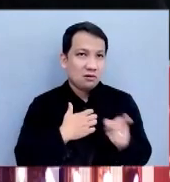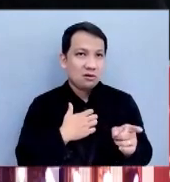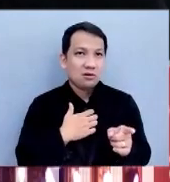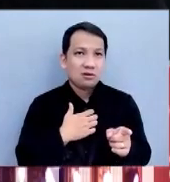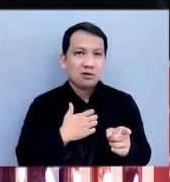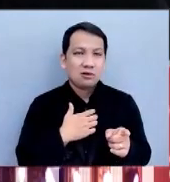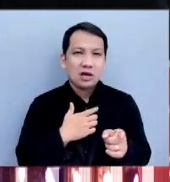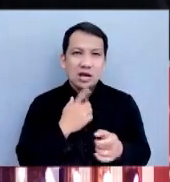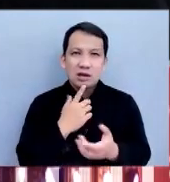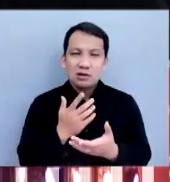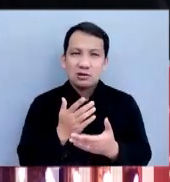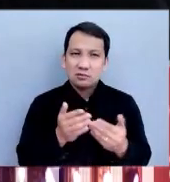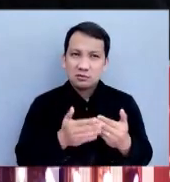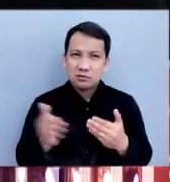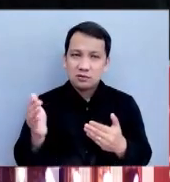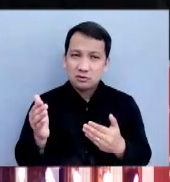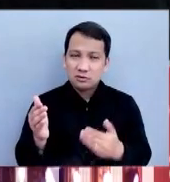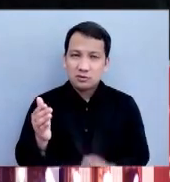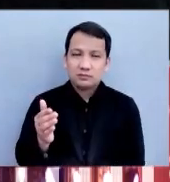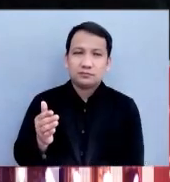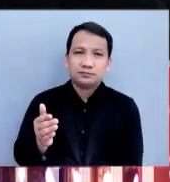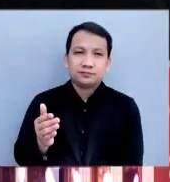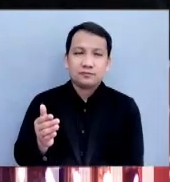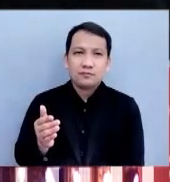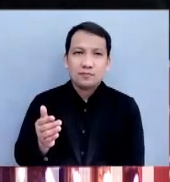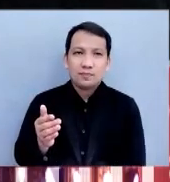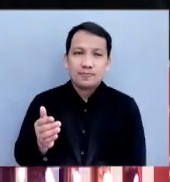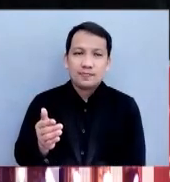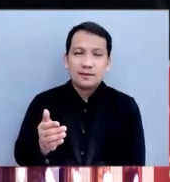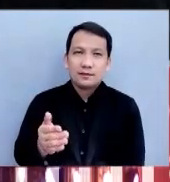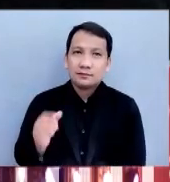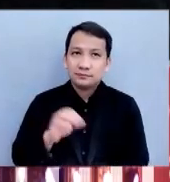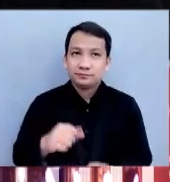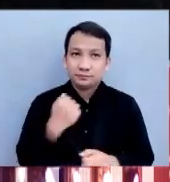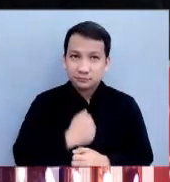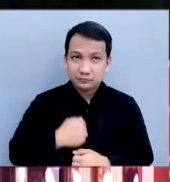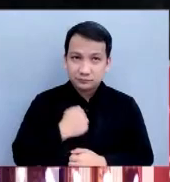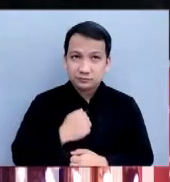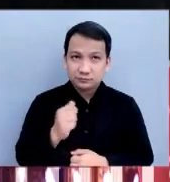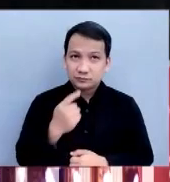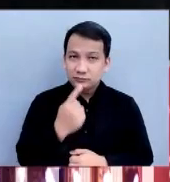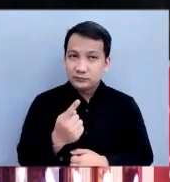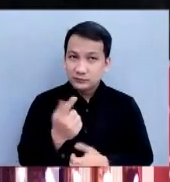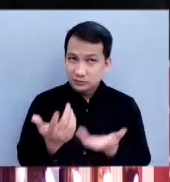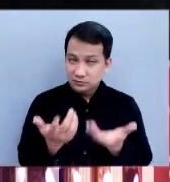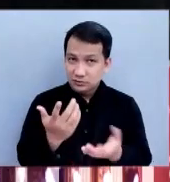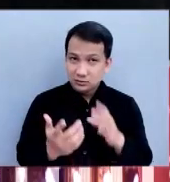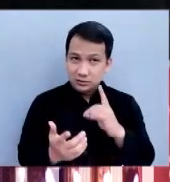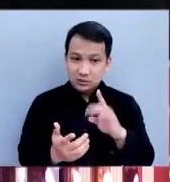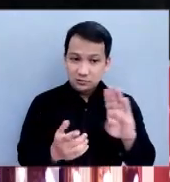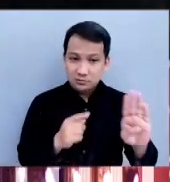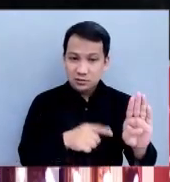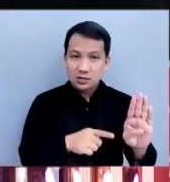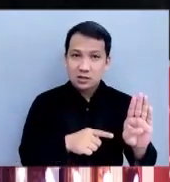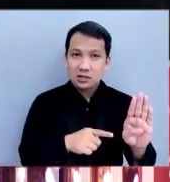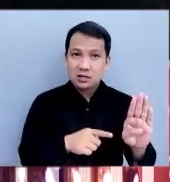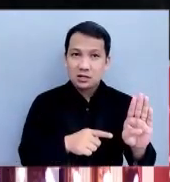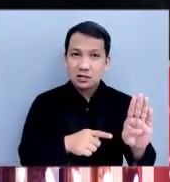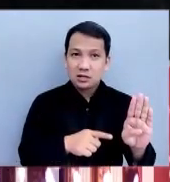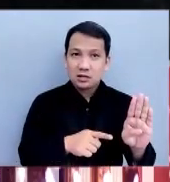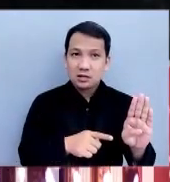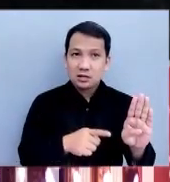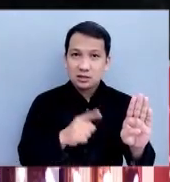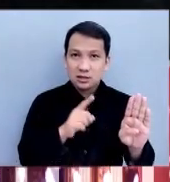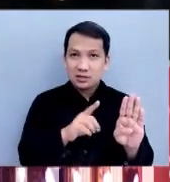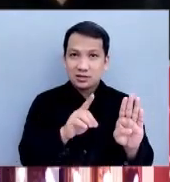Pero in moving forward, exactly what do we do? You did mention that we have to apologize. So far, the DDB, not the Dangerous Drugs Board, the